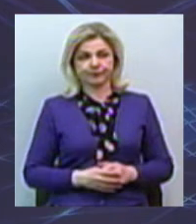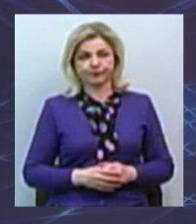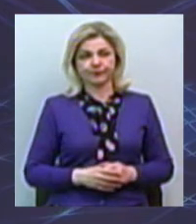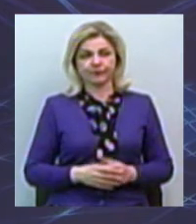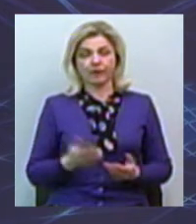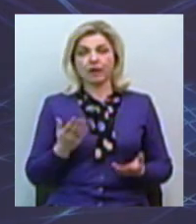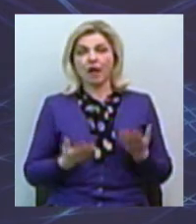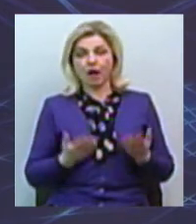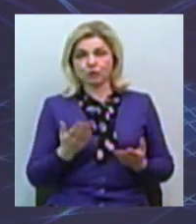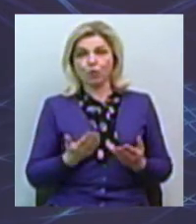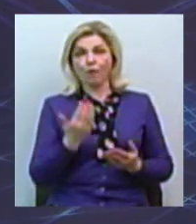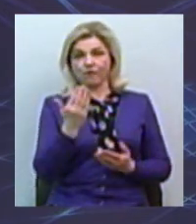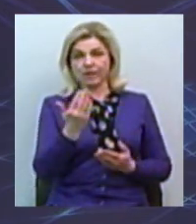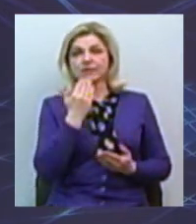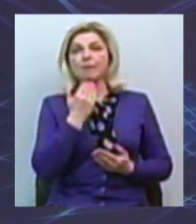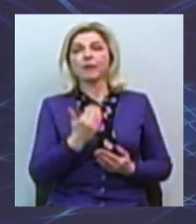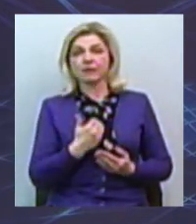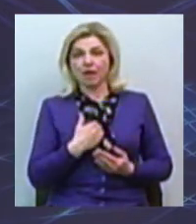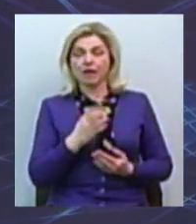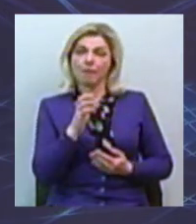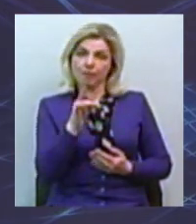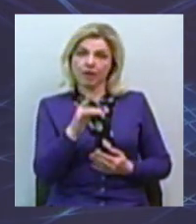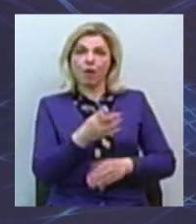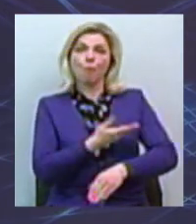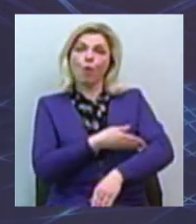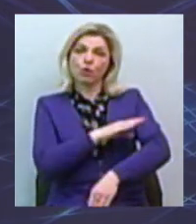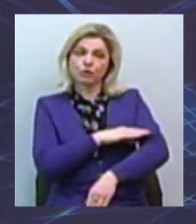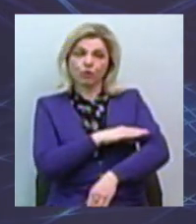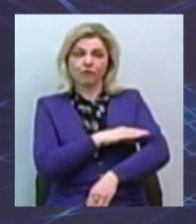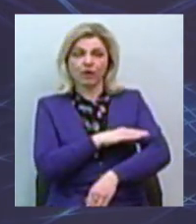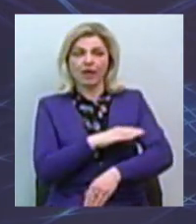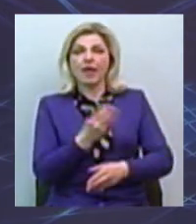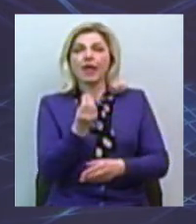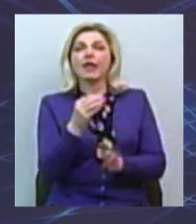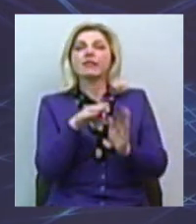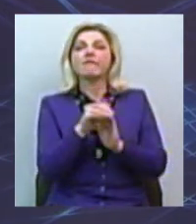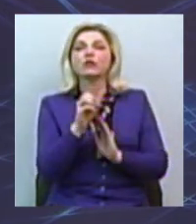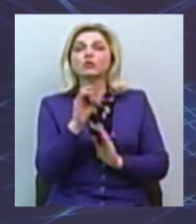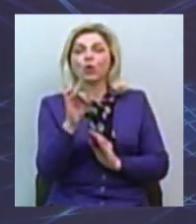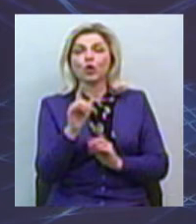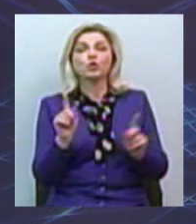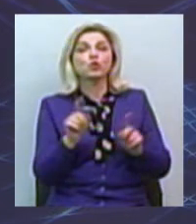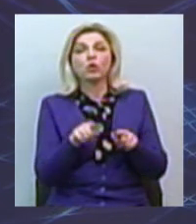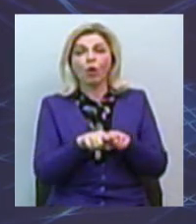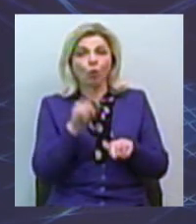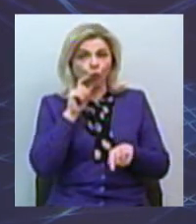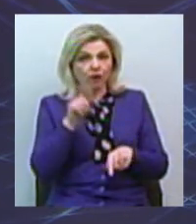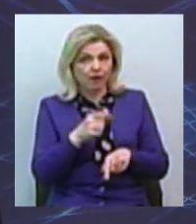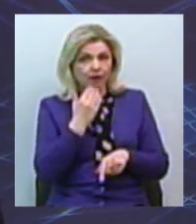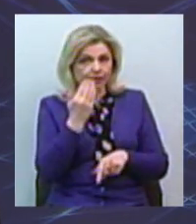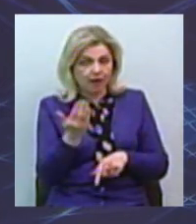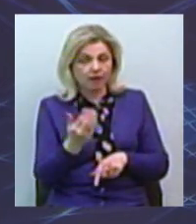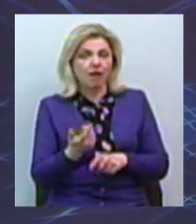Якщо ви запитали б польського венчурного інвестора, що таке Україна, то